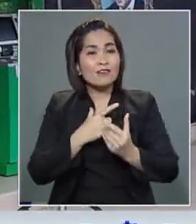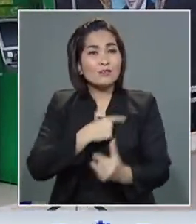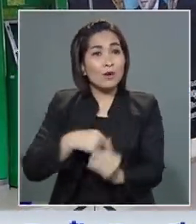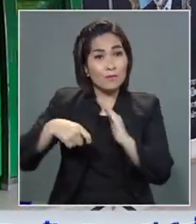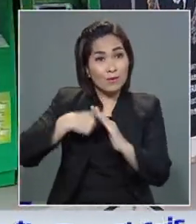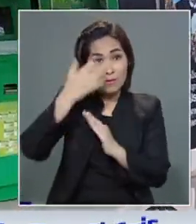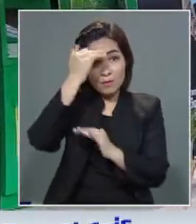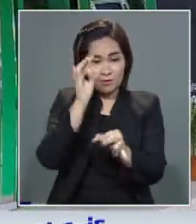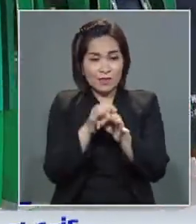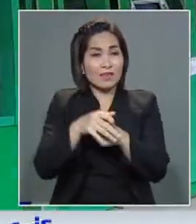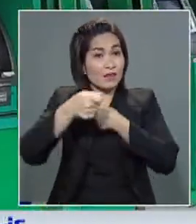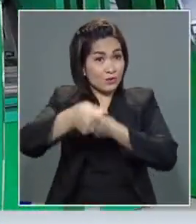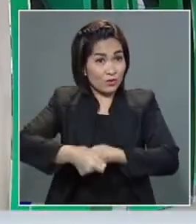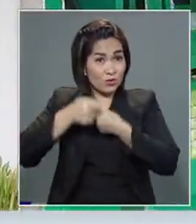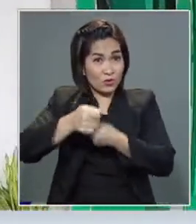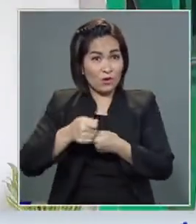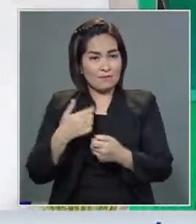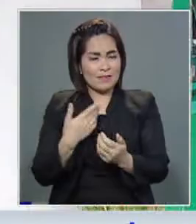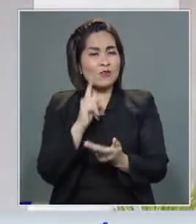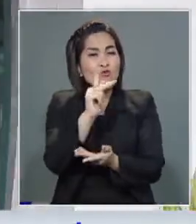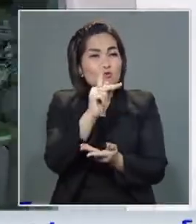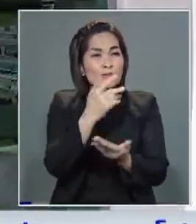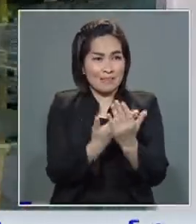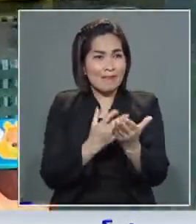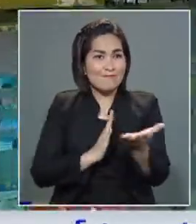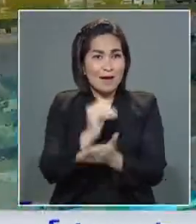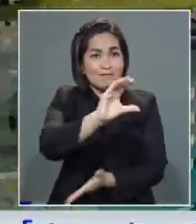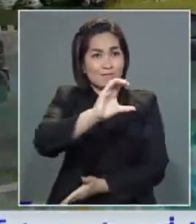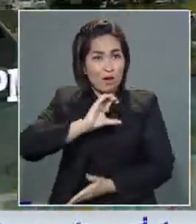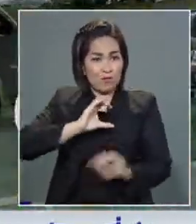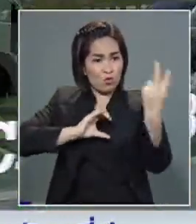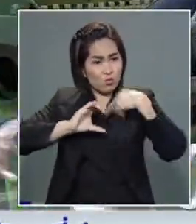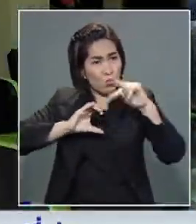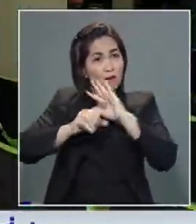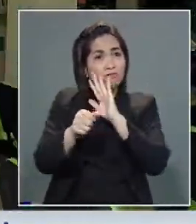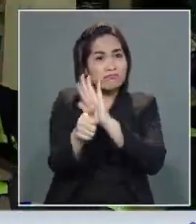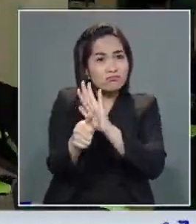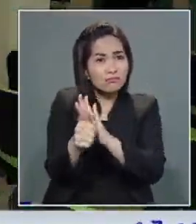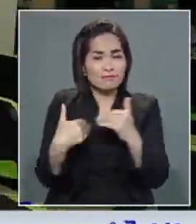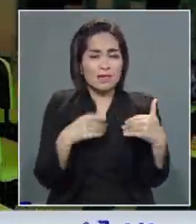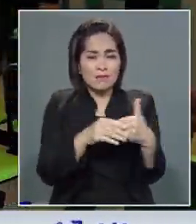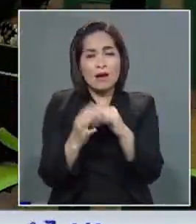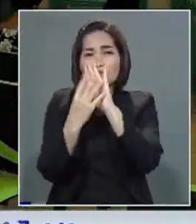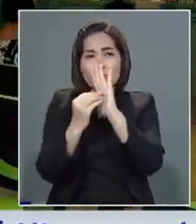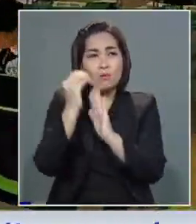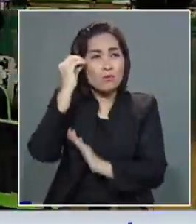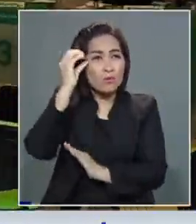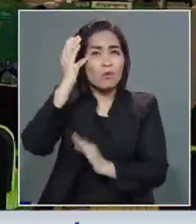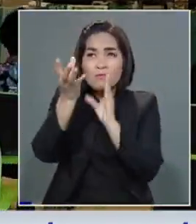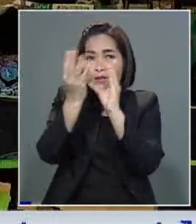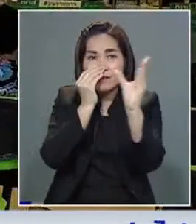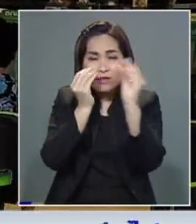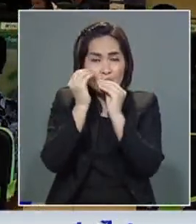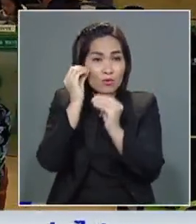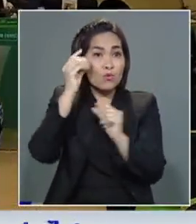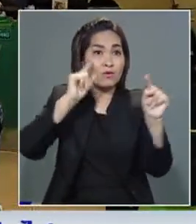ว่าเวลาที่พอได้เงินกู้มาแล้วเนี่ยเขาดูแลเอาใจใส่เราพาเราไปอบรมพาเราไปเรียนรู้